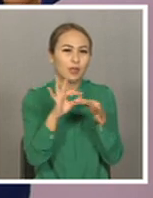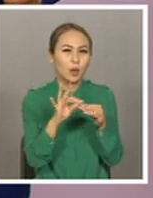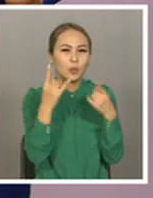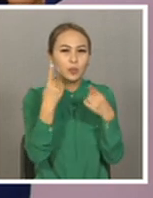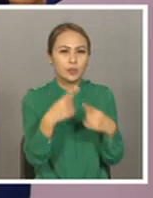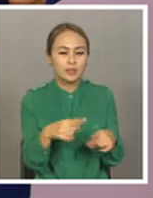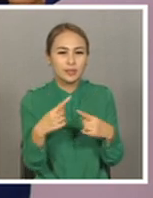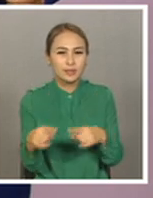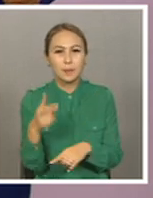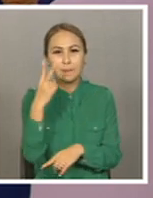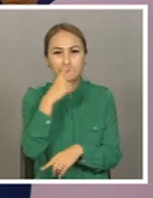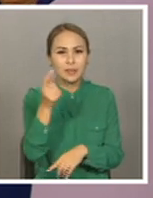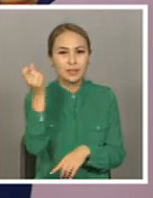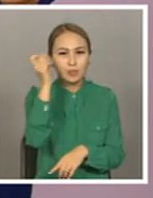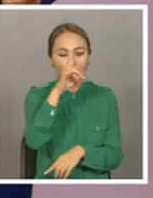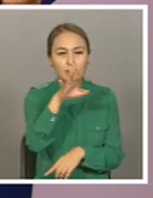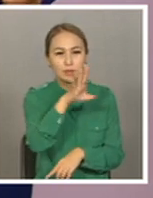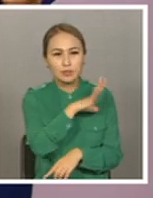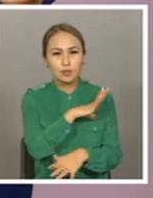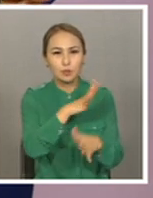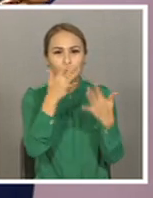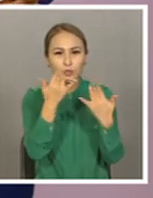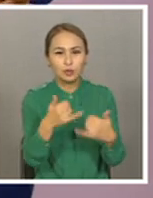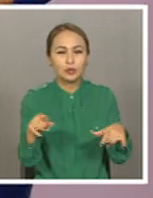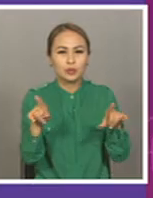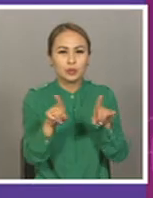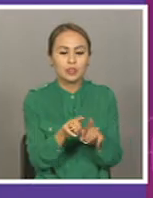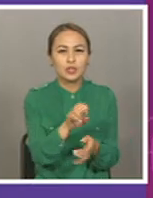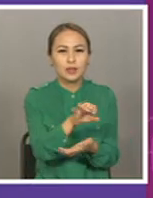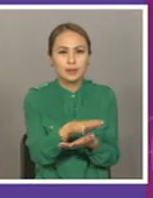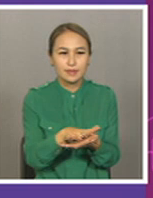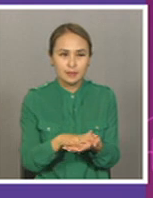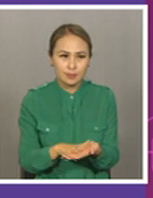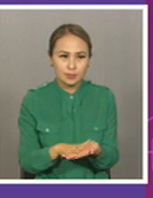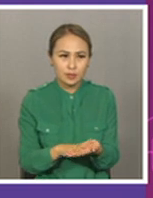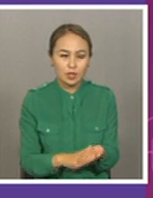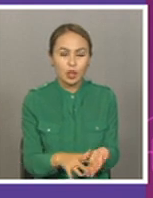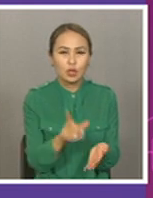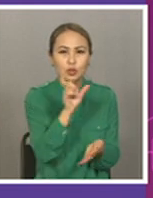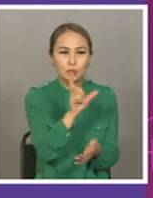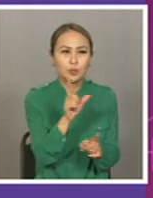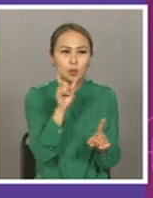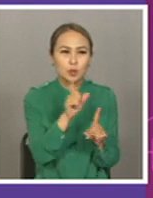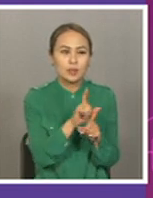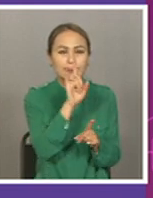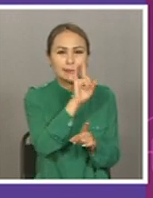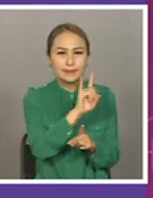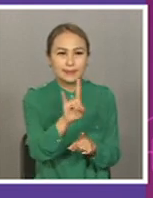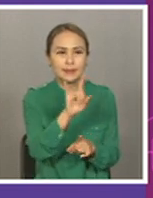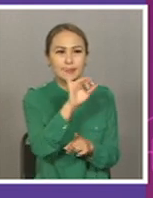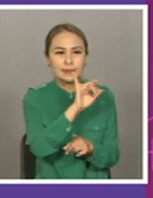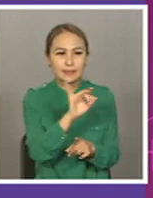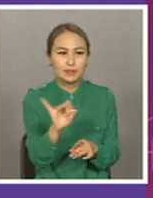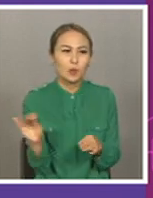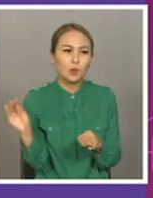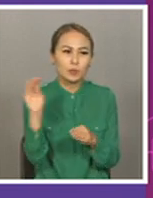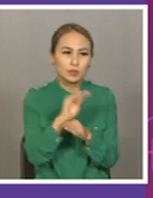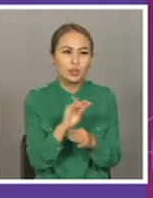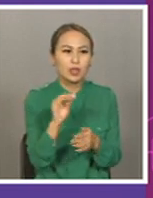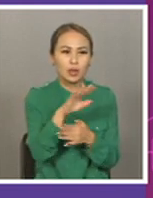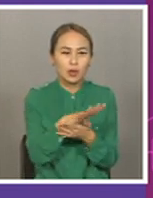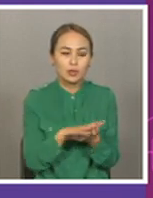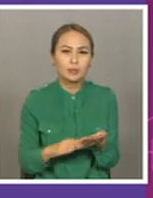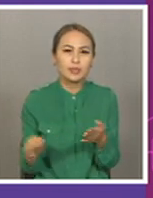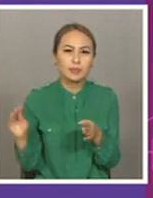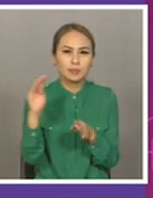өзгерістерді білген болатынбыз. Бүгінде жалғастырамыз. Түбір сөзге «ы», «і» қосымшаларын